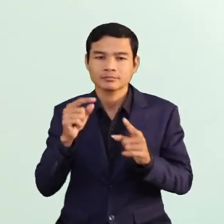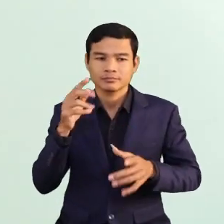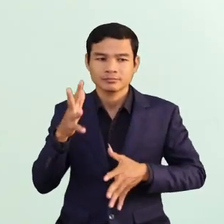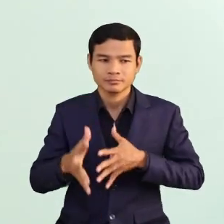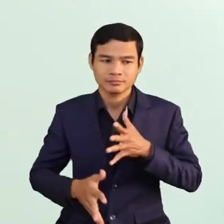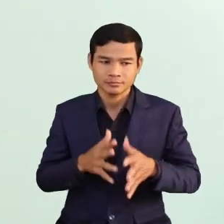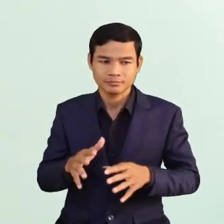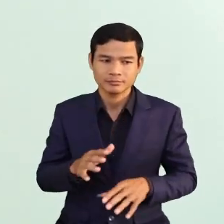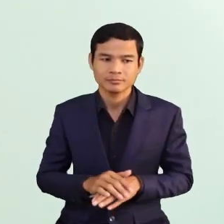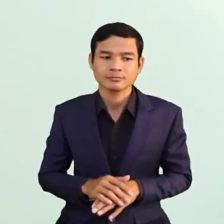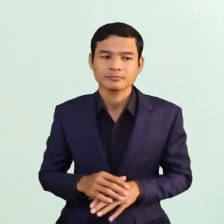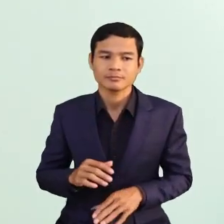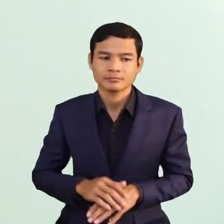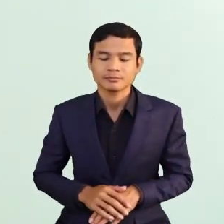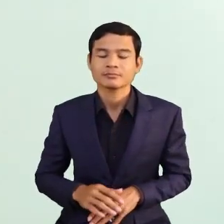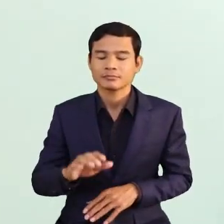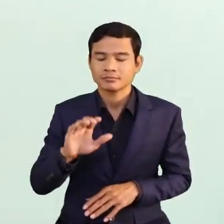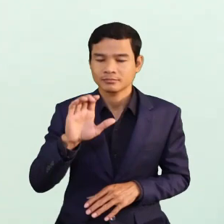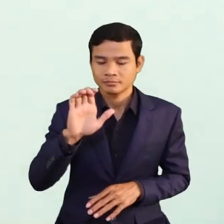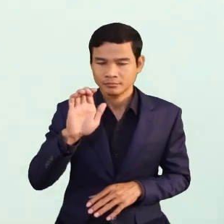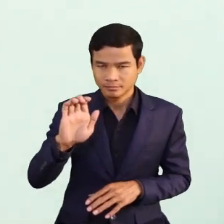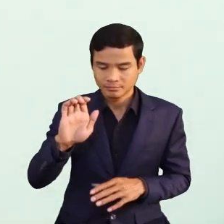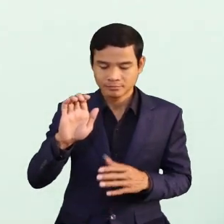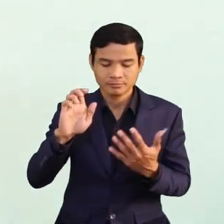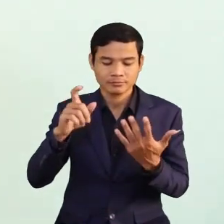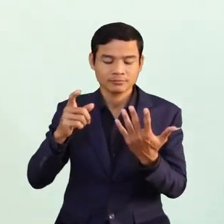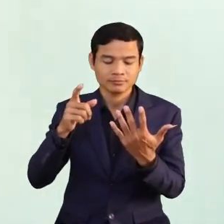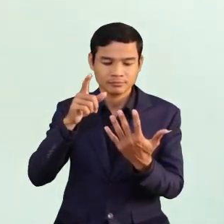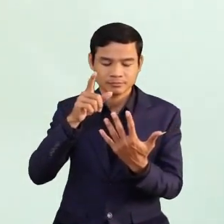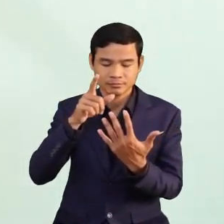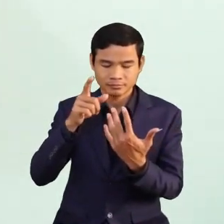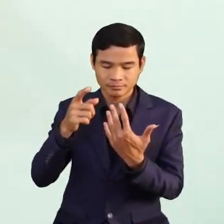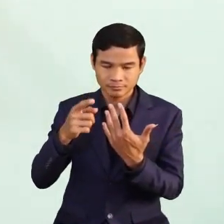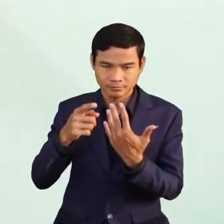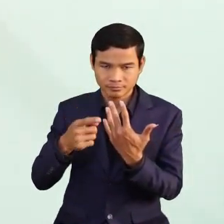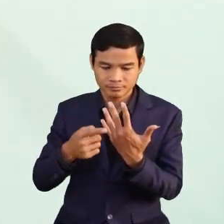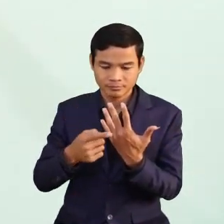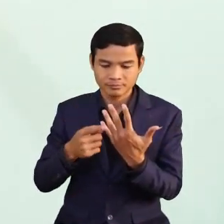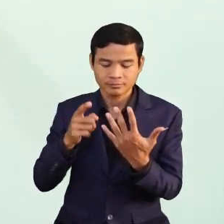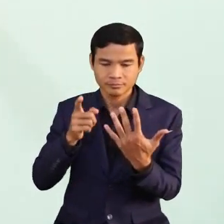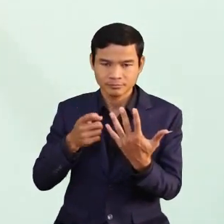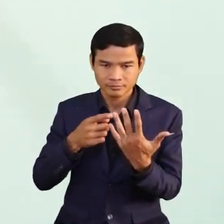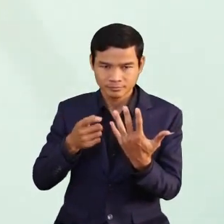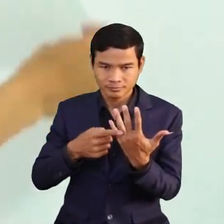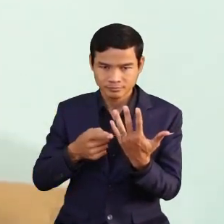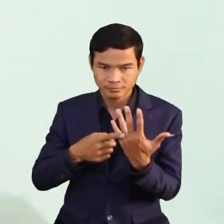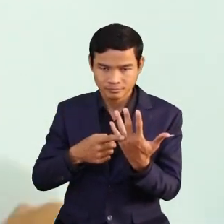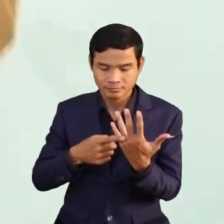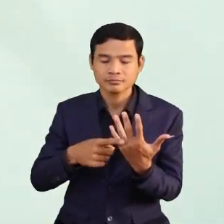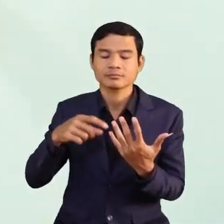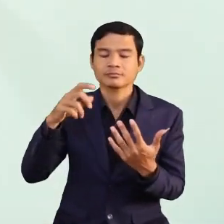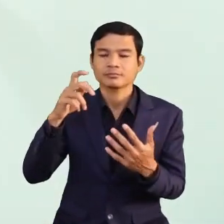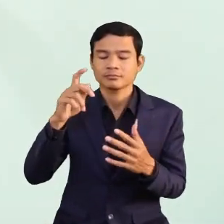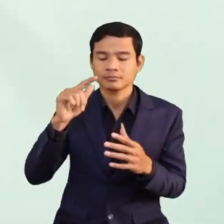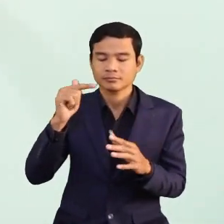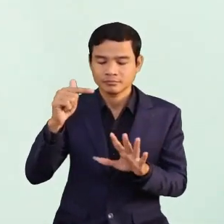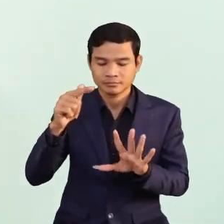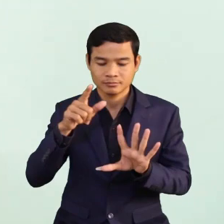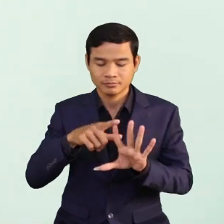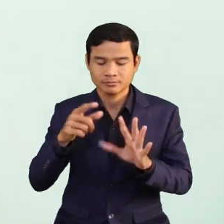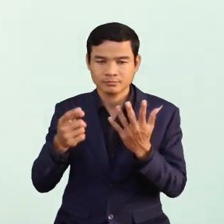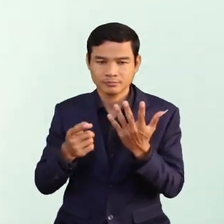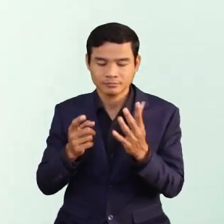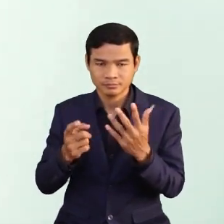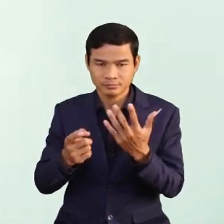ថាចៅញ៉ាចាតោះចុងក្រោយគេតើជាពាក្យអ្វីដែរត្រៀមអាន